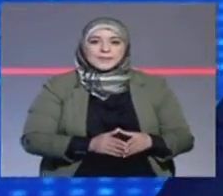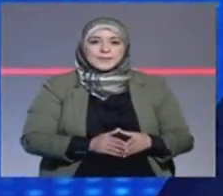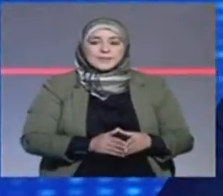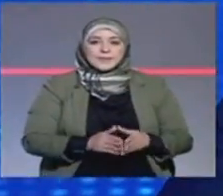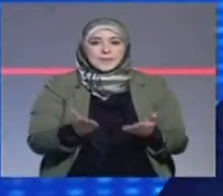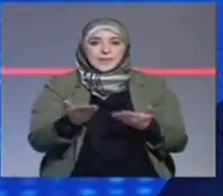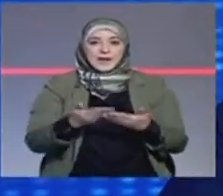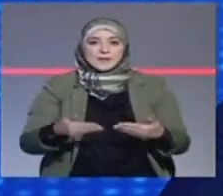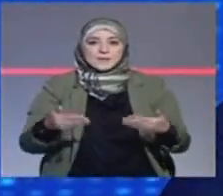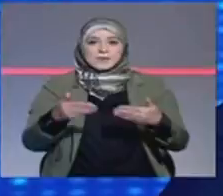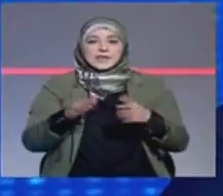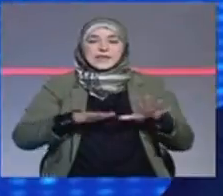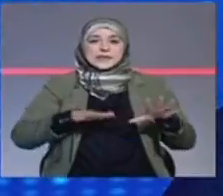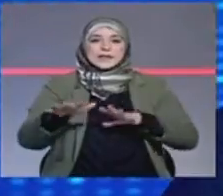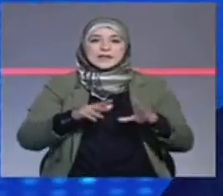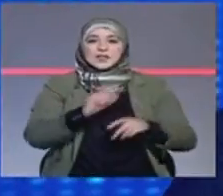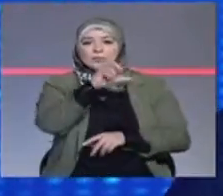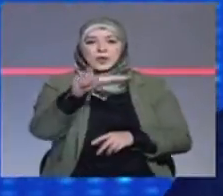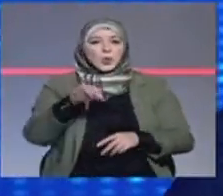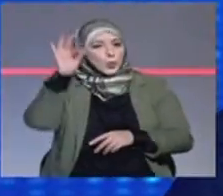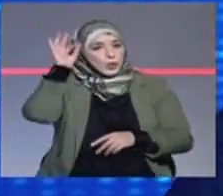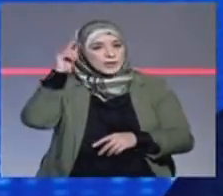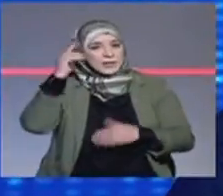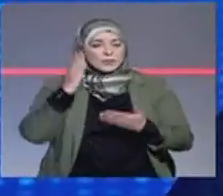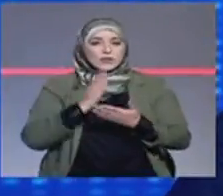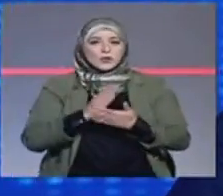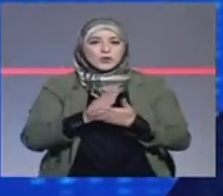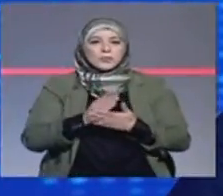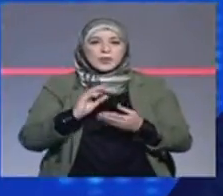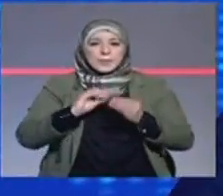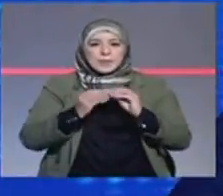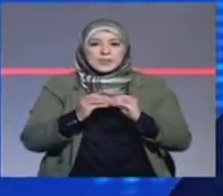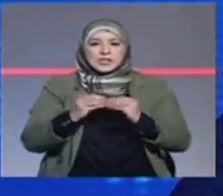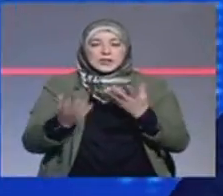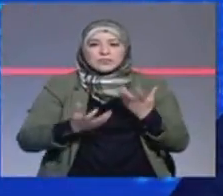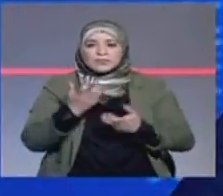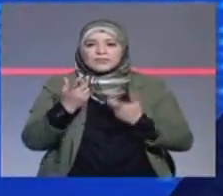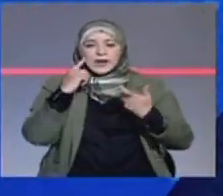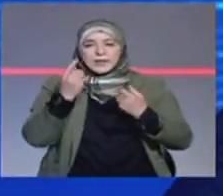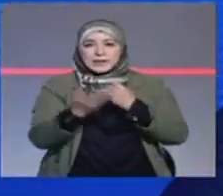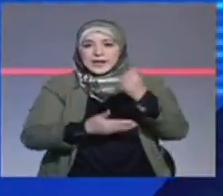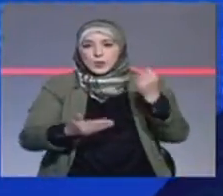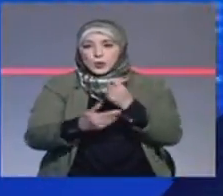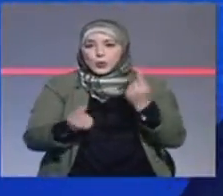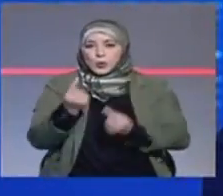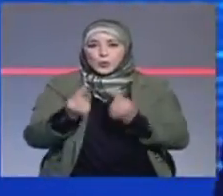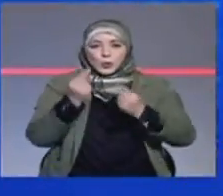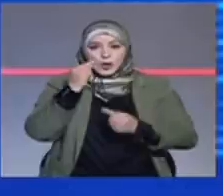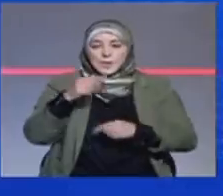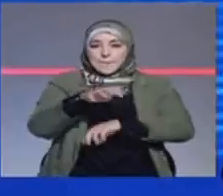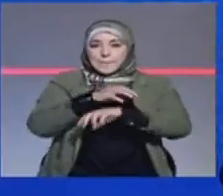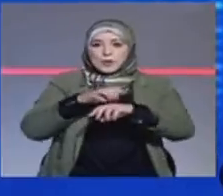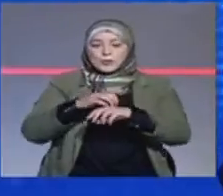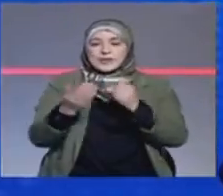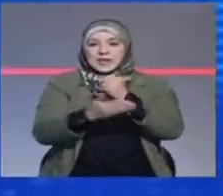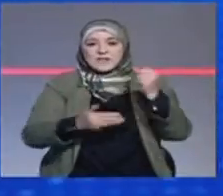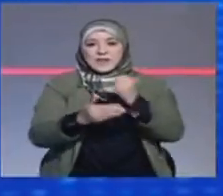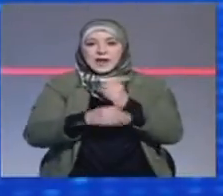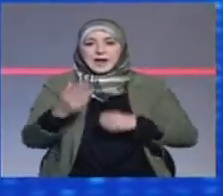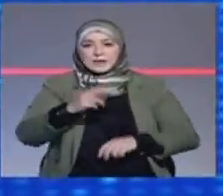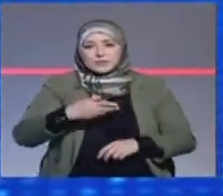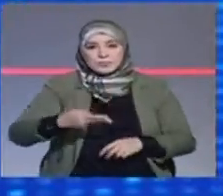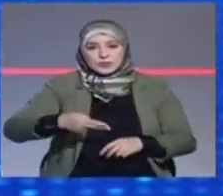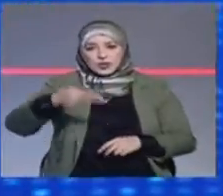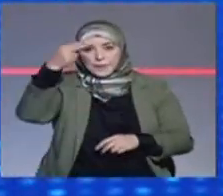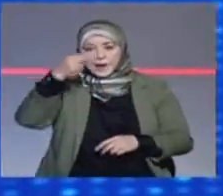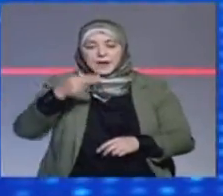في إطار الاستراتيجية الوطنية للتوقي من الحرائق في مزارع الحبوب، تقوم مندوبيات الفلاحة بالشمال الغربي بالتعاون